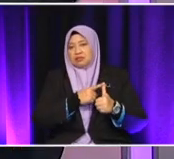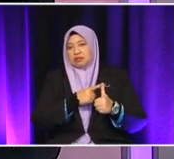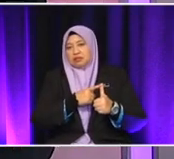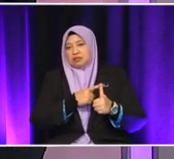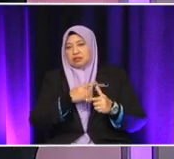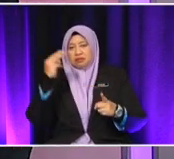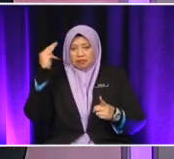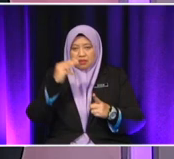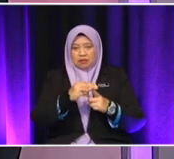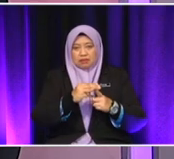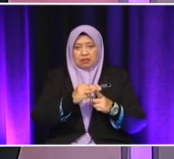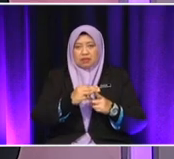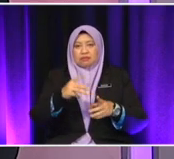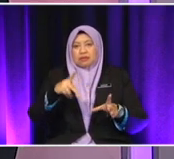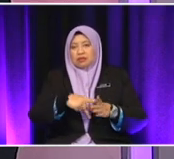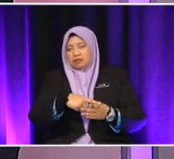pengeluaran